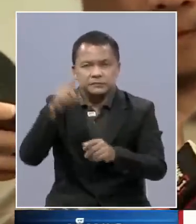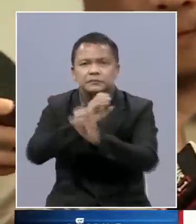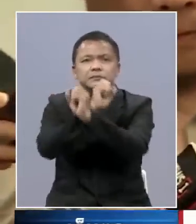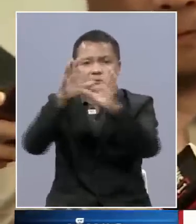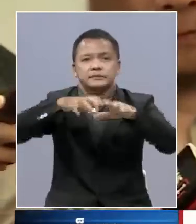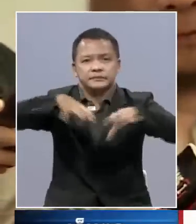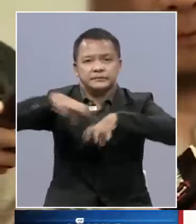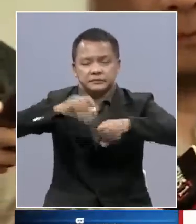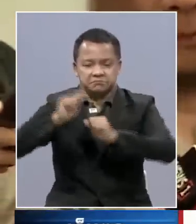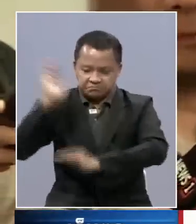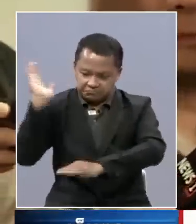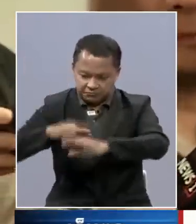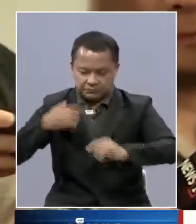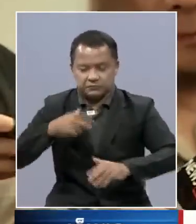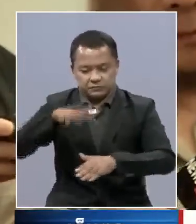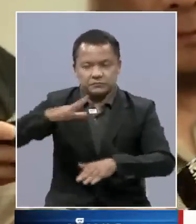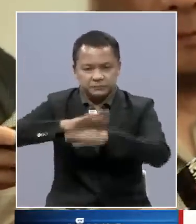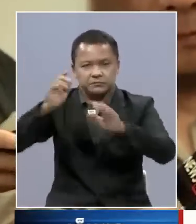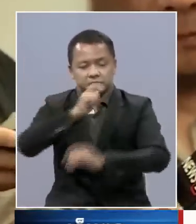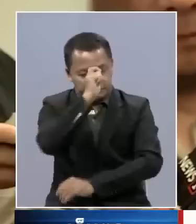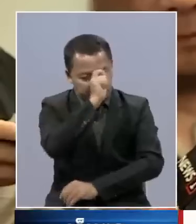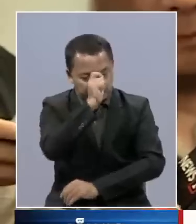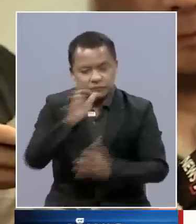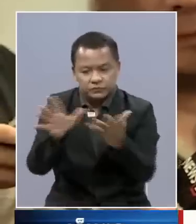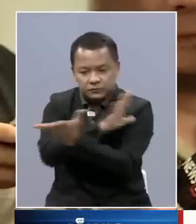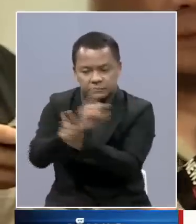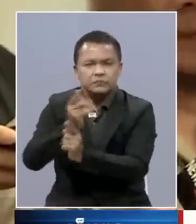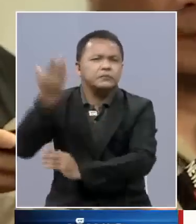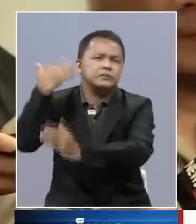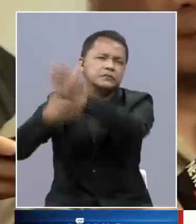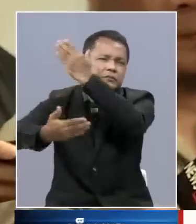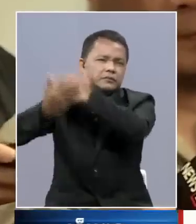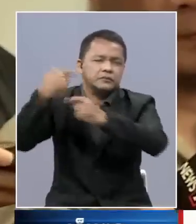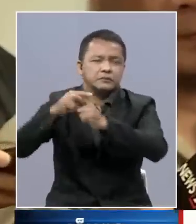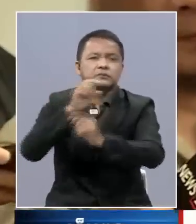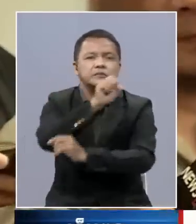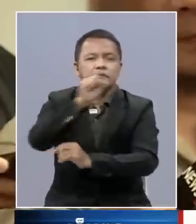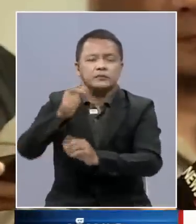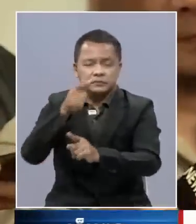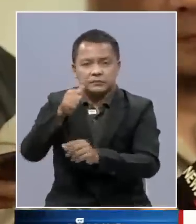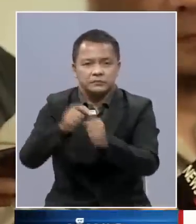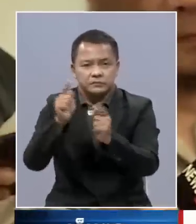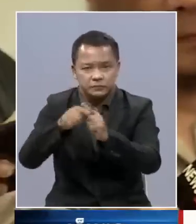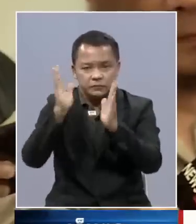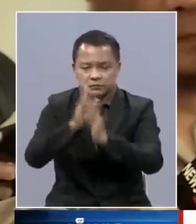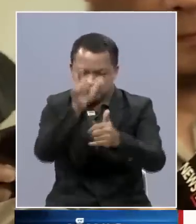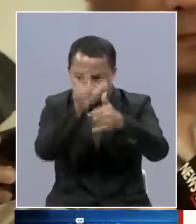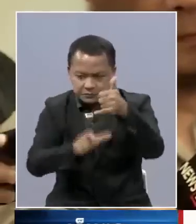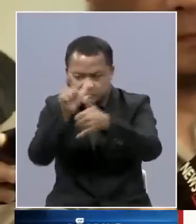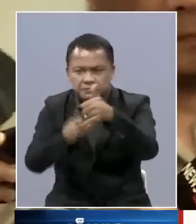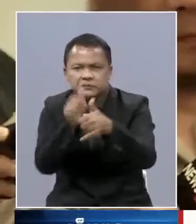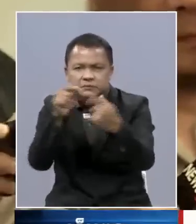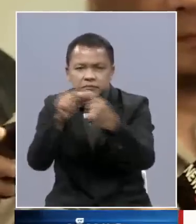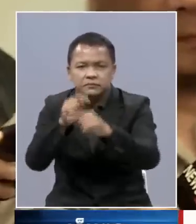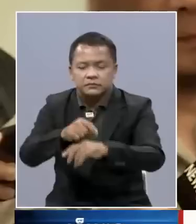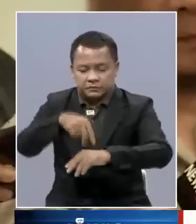จัดเจนเรามีความเชี่ยวชาญเราเคารพประเพณีบรรพบุรุษของรัฐสภาว่าควรจะมีคนที่เหมาะสมไ